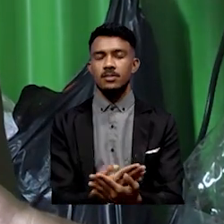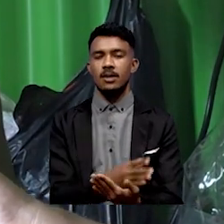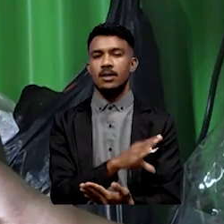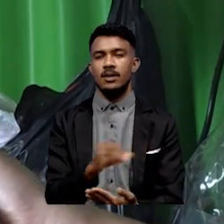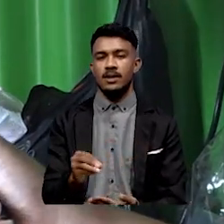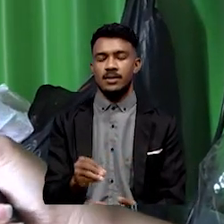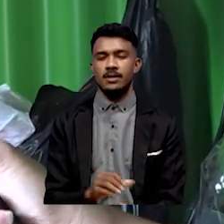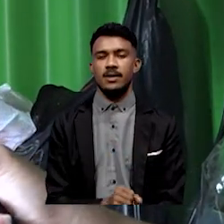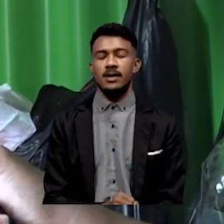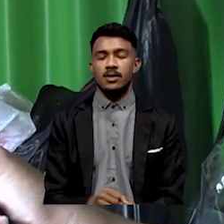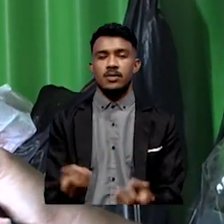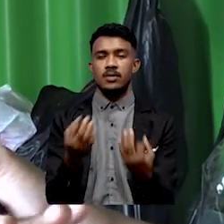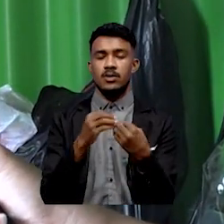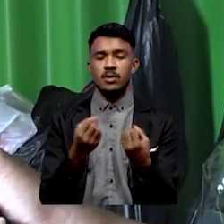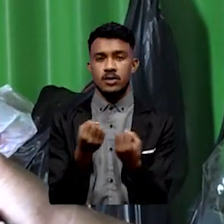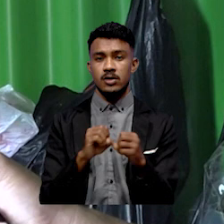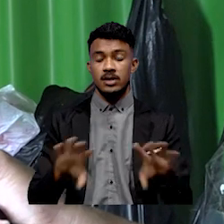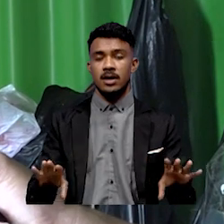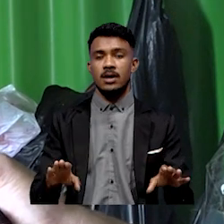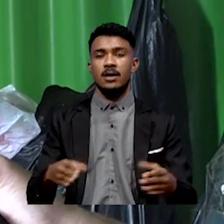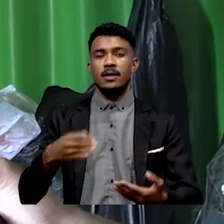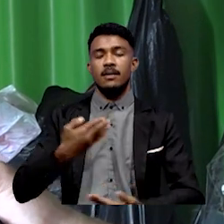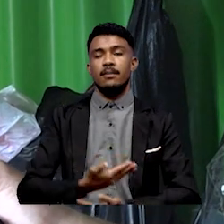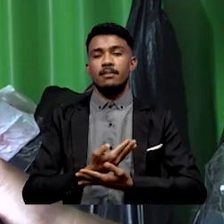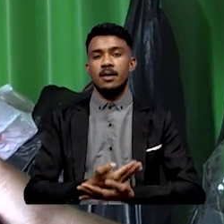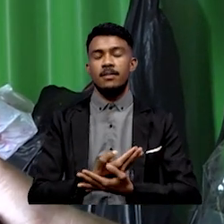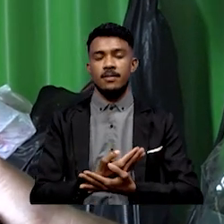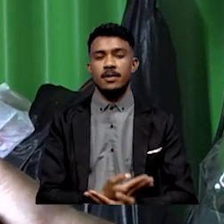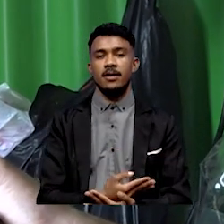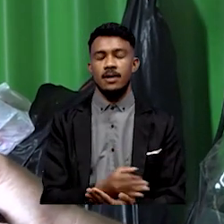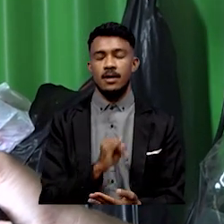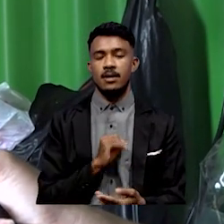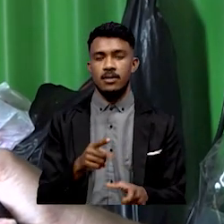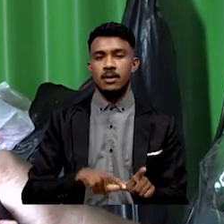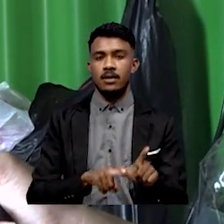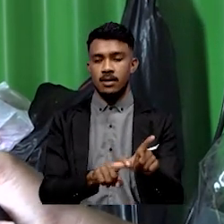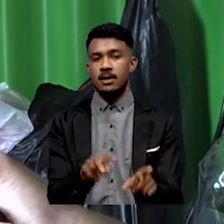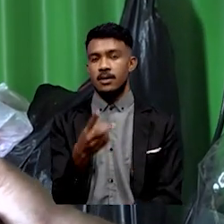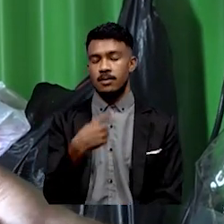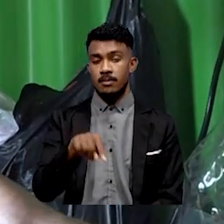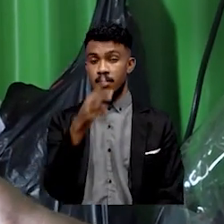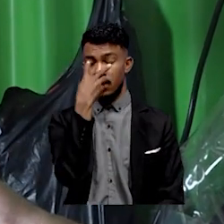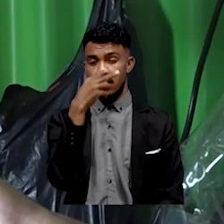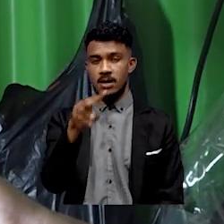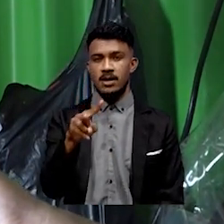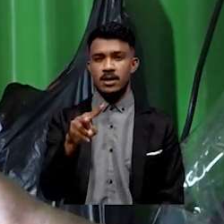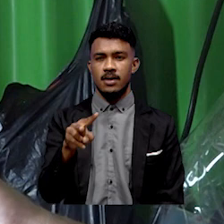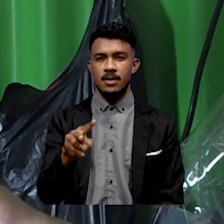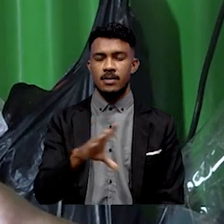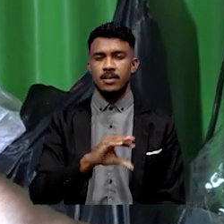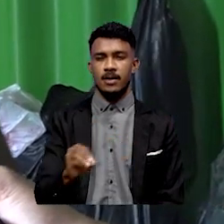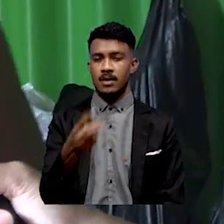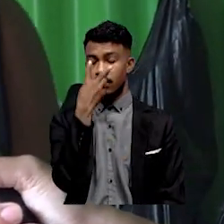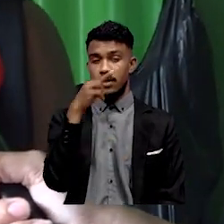hasane amo so se kala be be ya la kam patin to patin larang a halai sai mai hare du ni hasa kram nu mas tenga te mas ba au hate ka